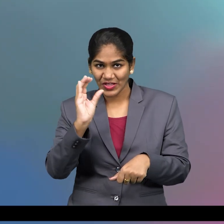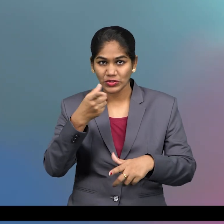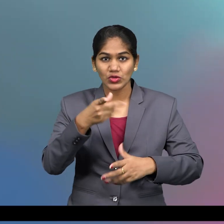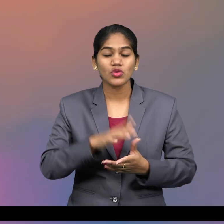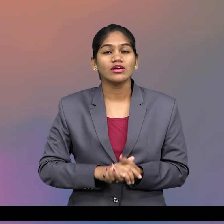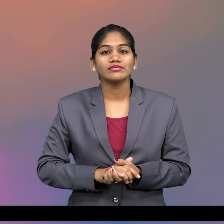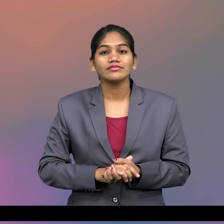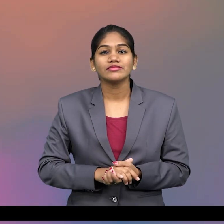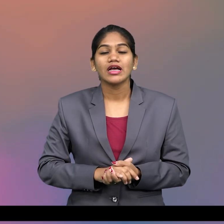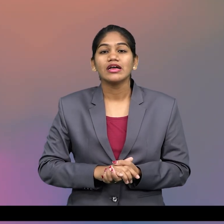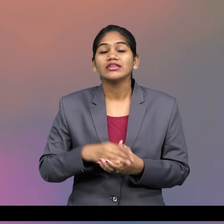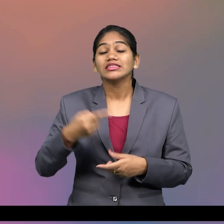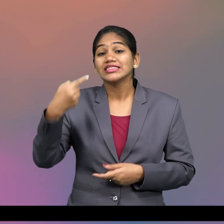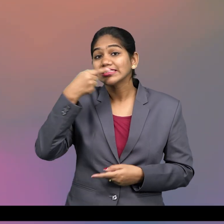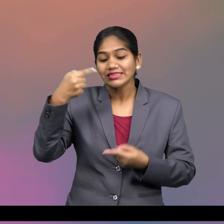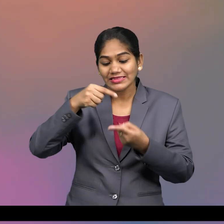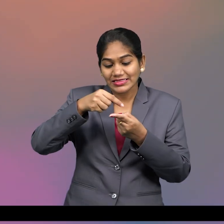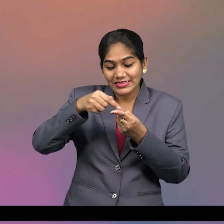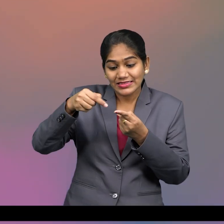टूथपेस्ट,